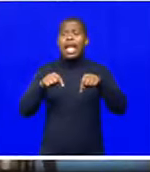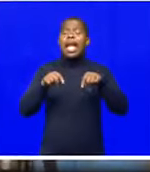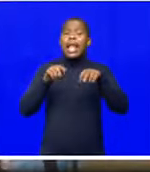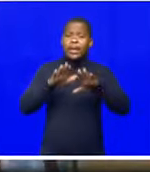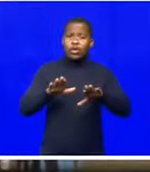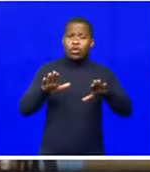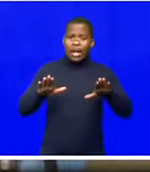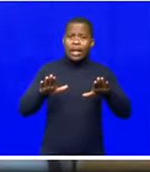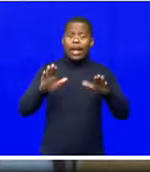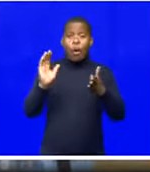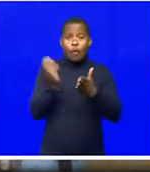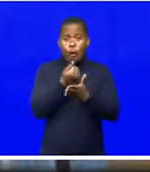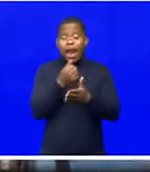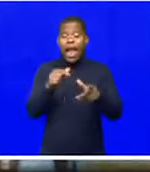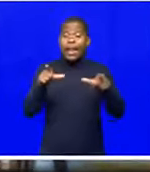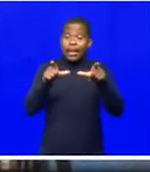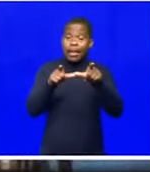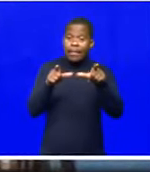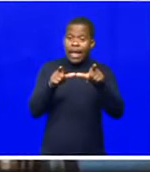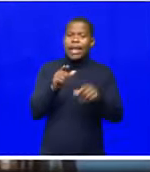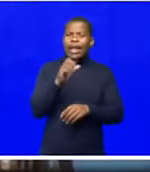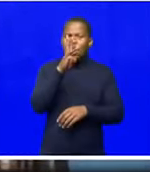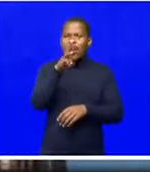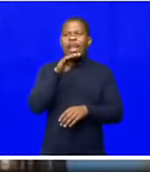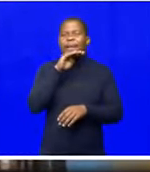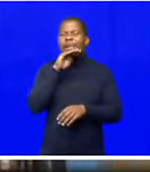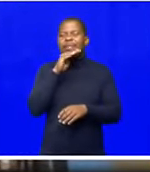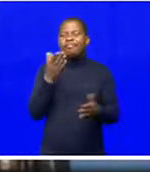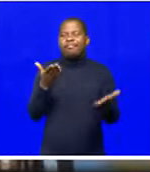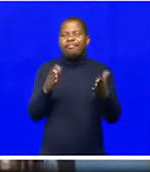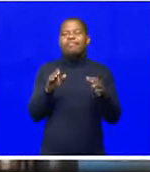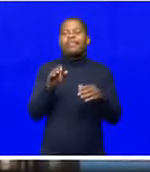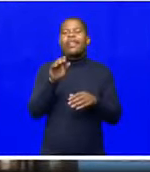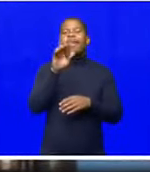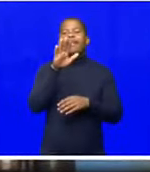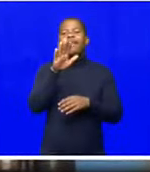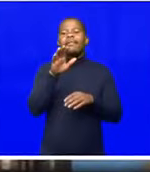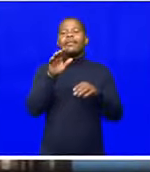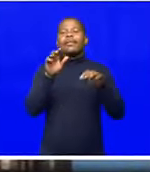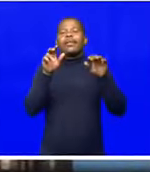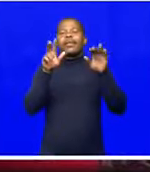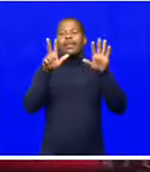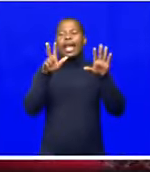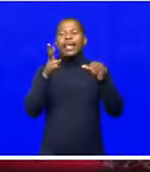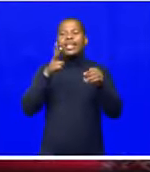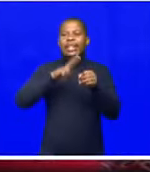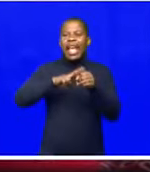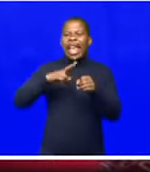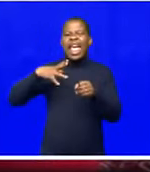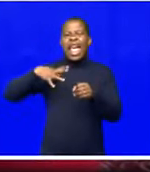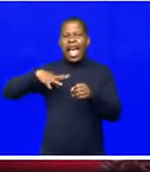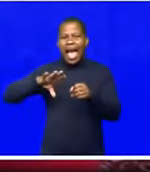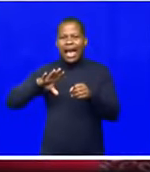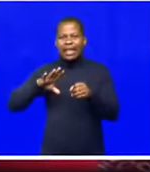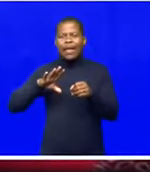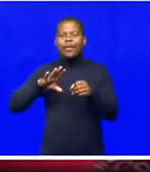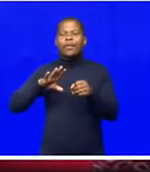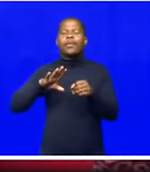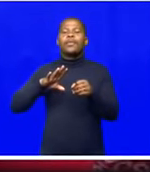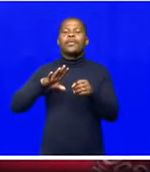thola certificate ecishe bayefika ku 60 bang 58 sebabonke. Labanye ke bawa